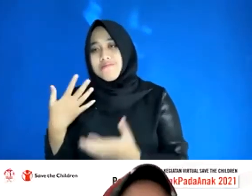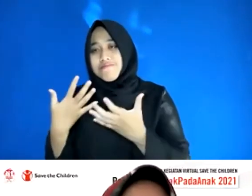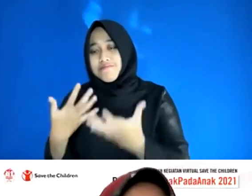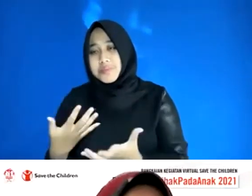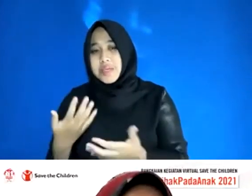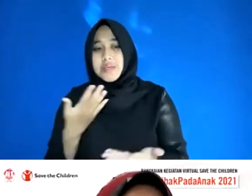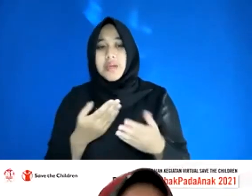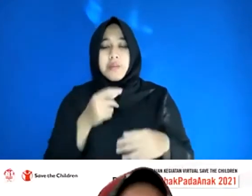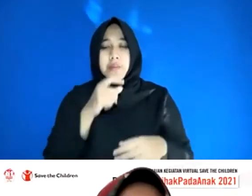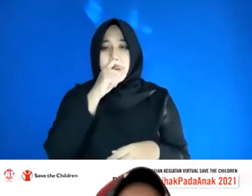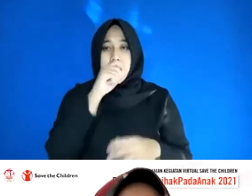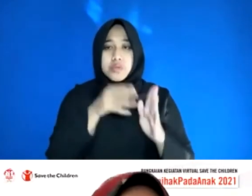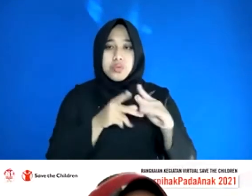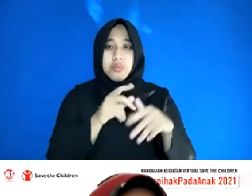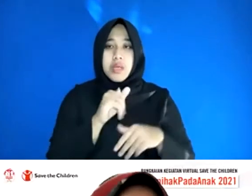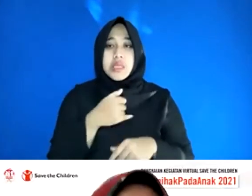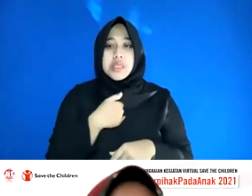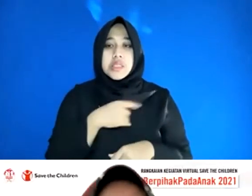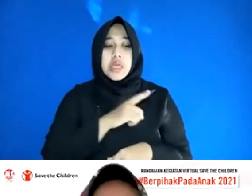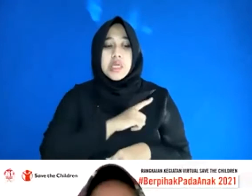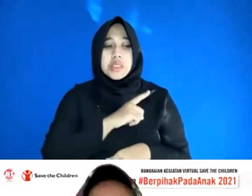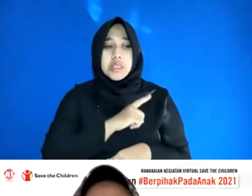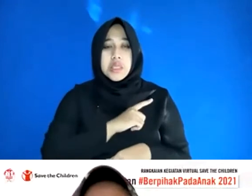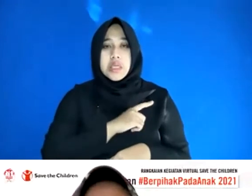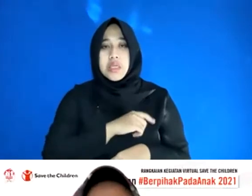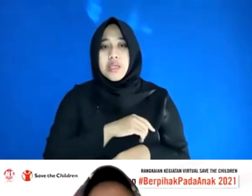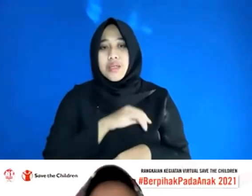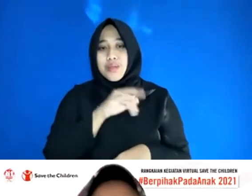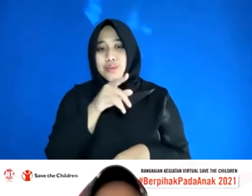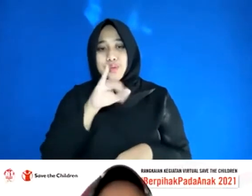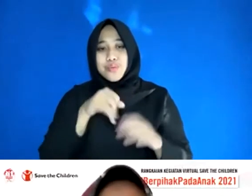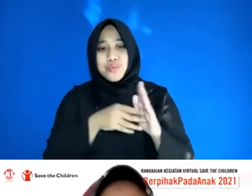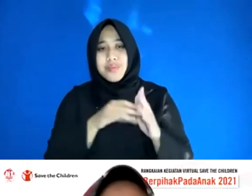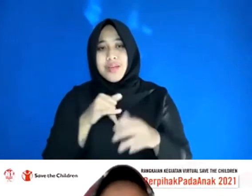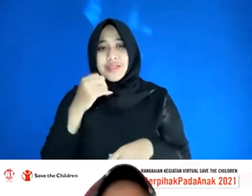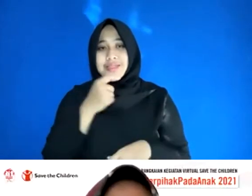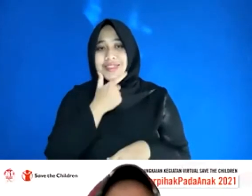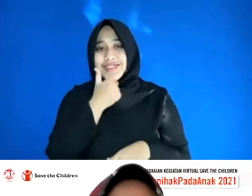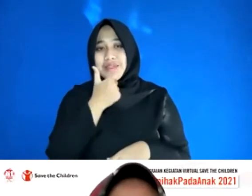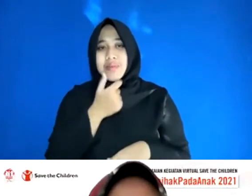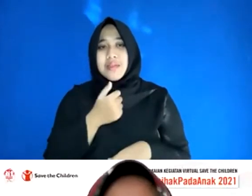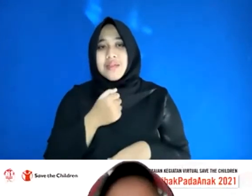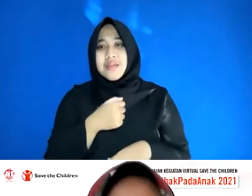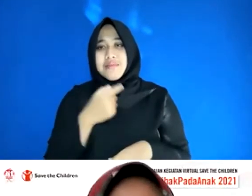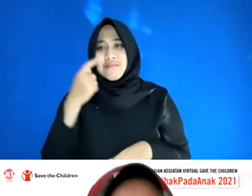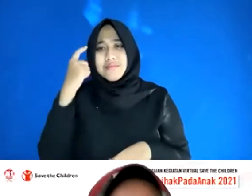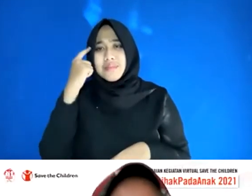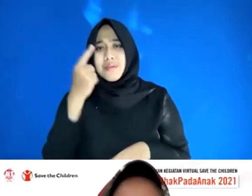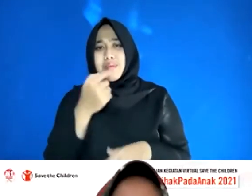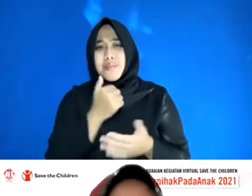Mas Jumali tadi. Saya sendiri, Mas Jumali senyum tuh. Saya kebayang betapa beratnya beban Mas Jumali